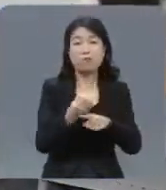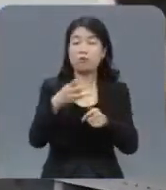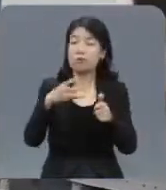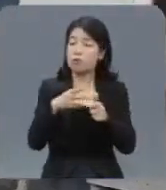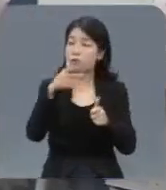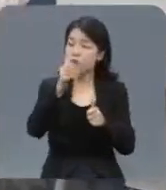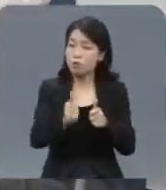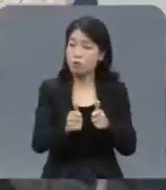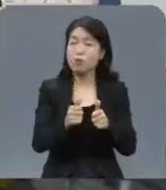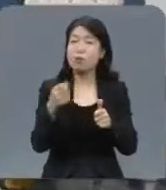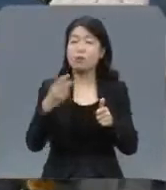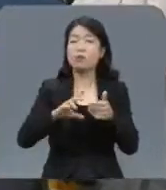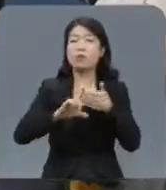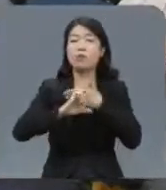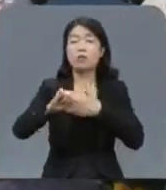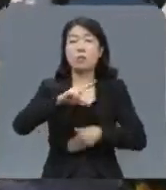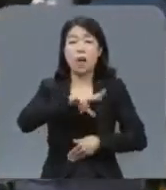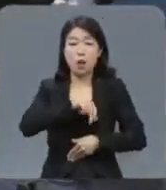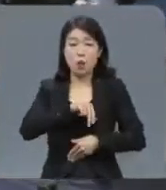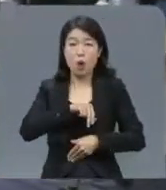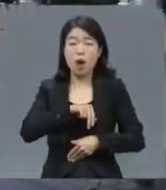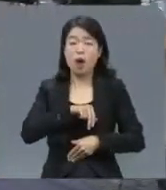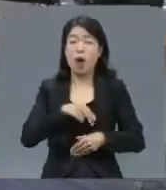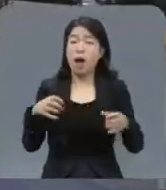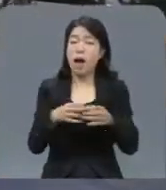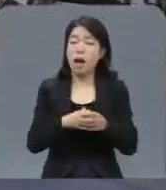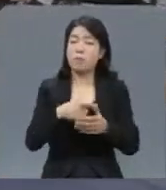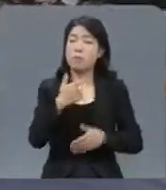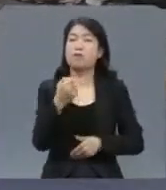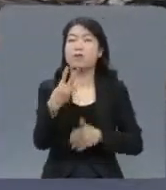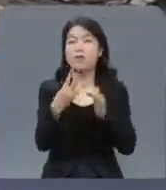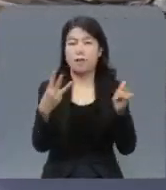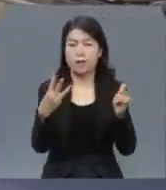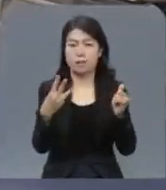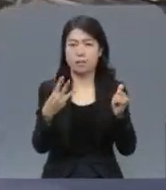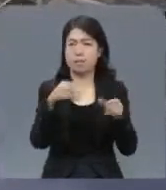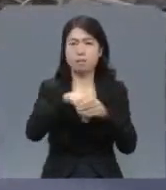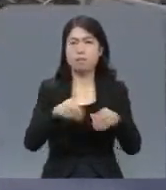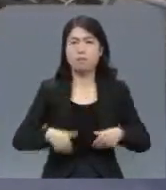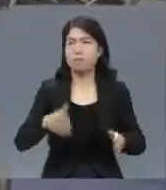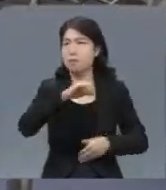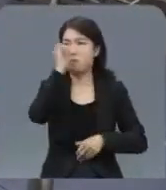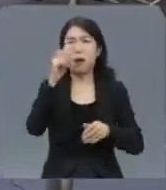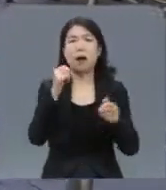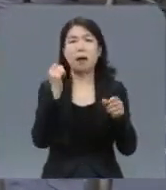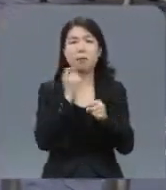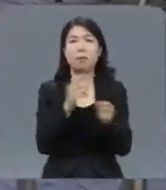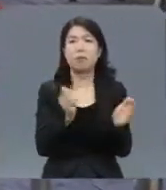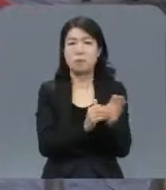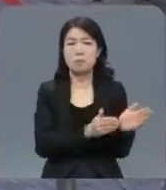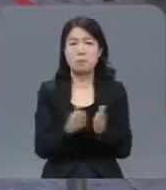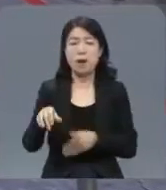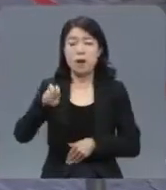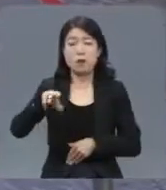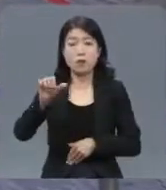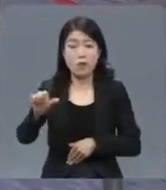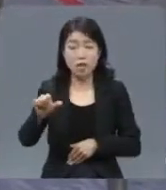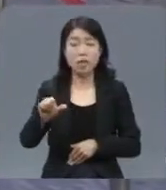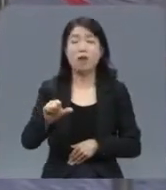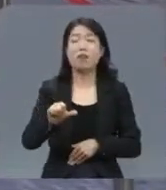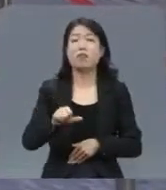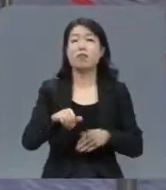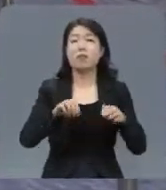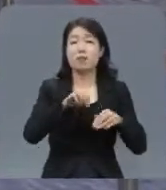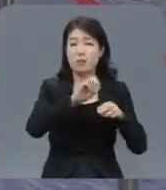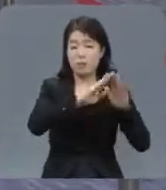등 단체장과 지방의원 을 합쳐 모두 63명 입니다 투표가 끝나면 광주 5곳 전남은 22곳